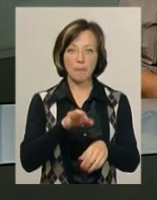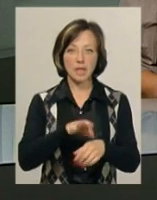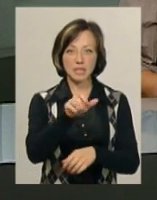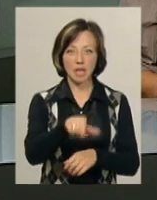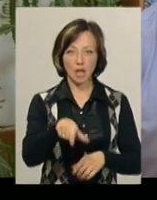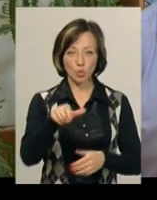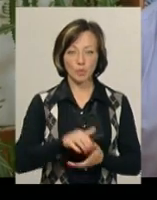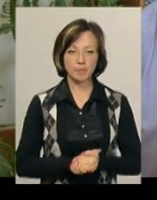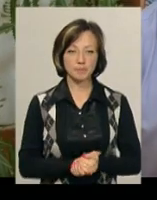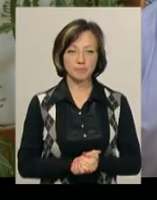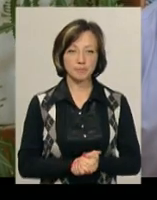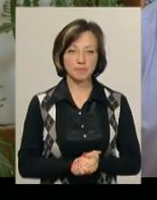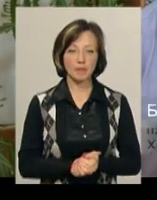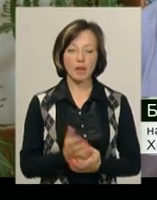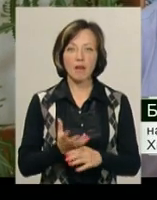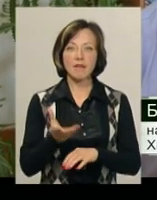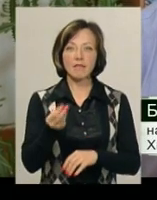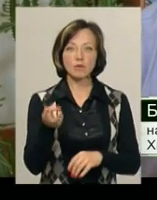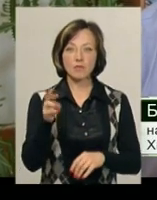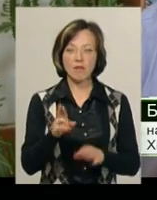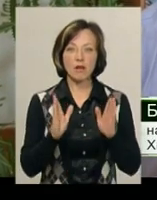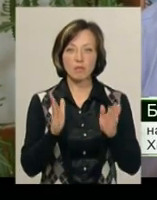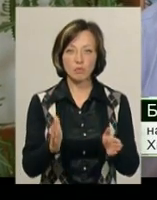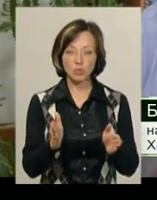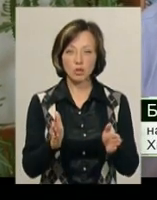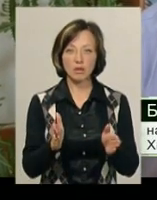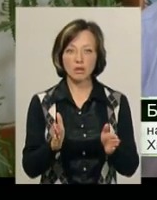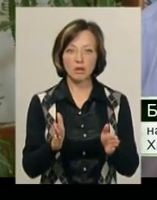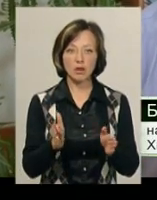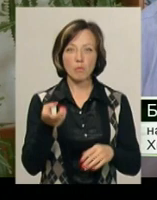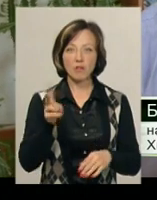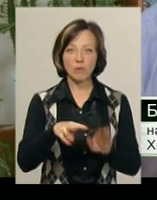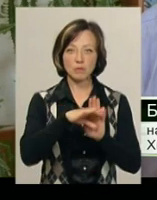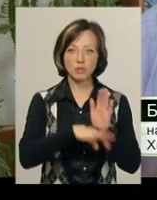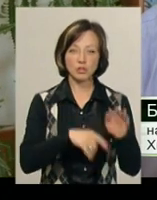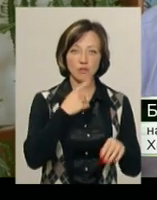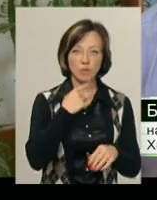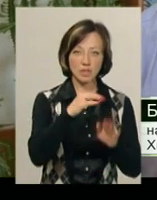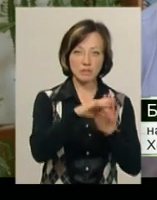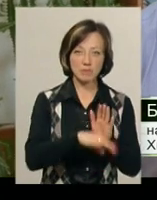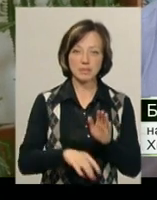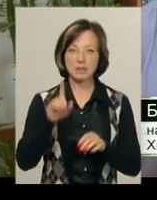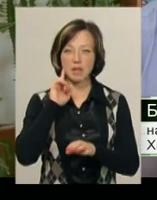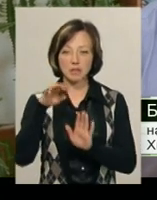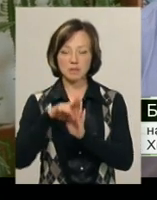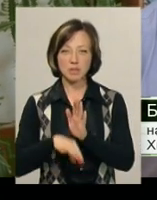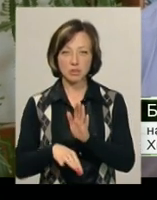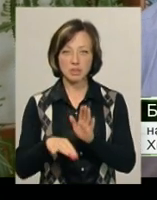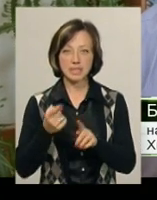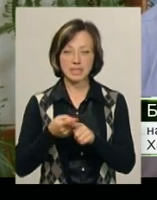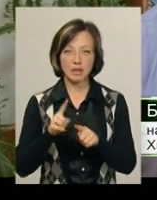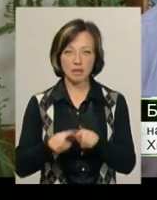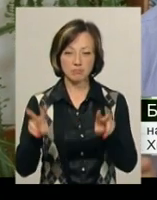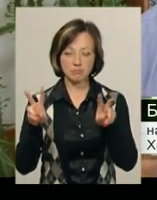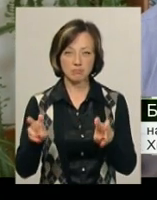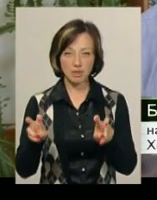пацієнтом». Фінансування буде йти так званим по двох списках – червоний список, зелений список. Зелений список – це